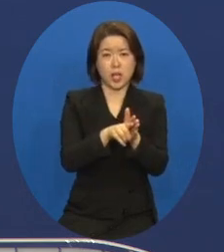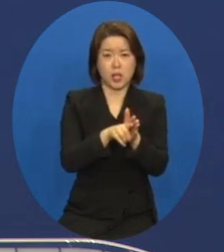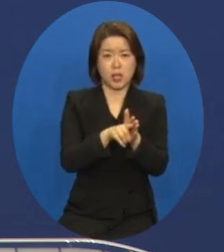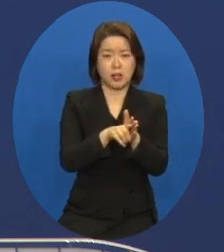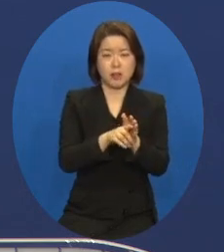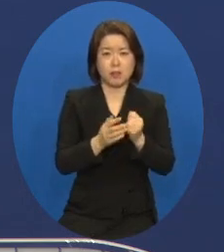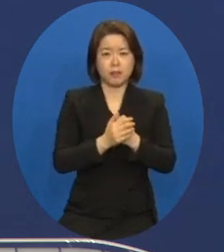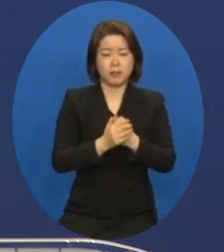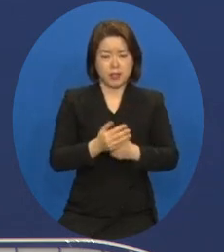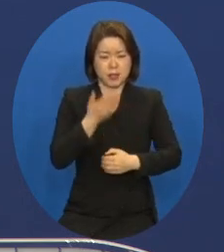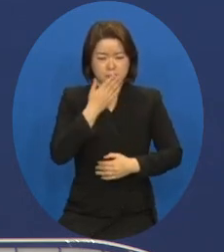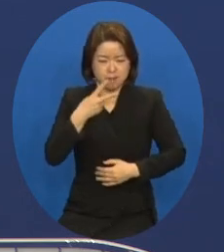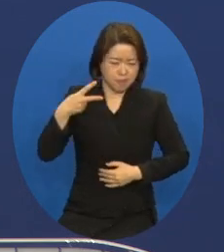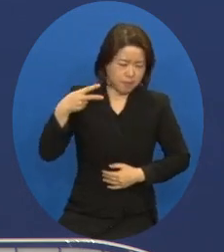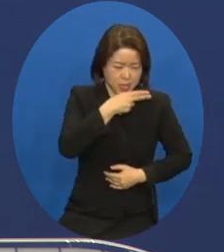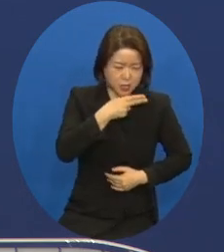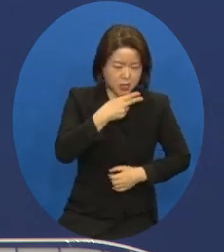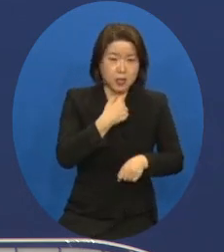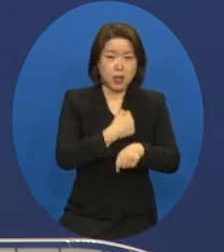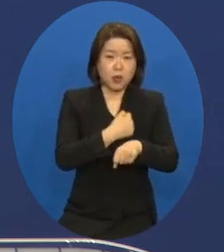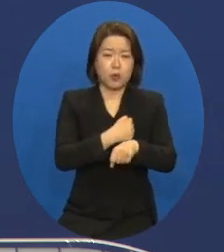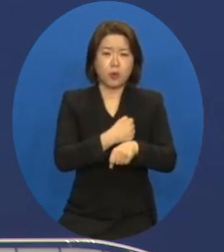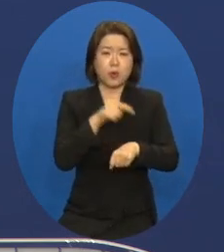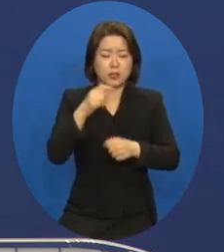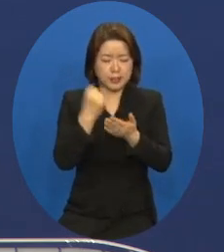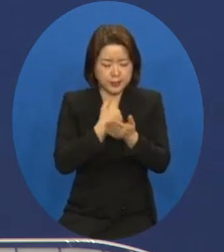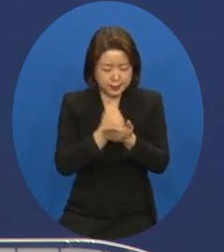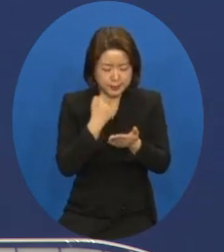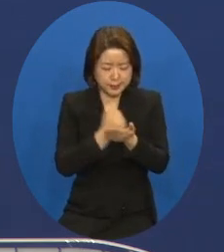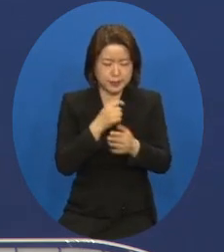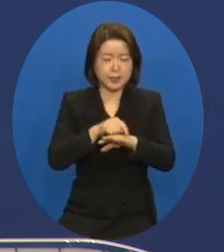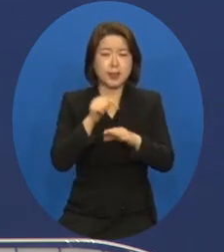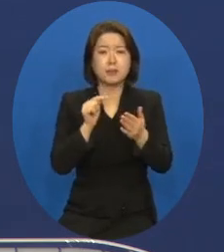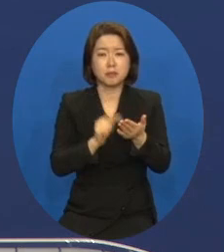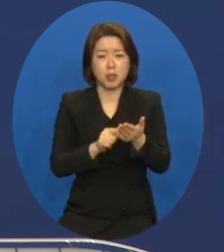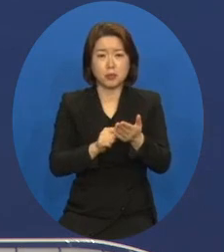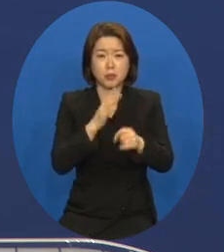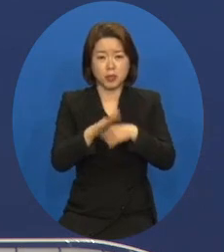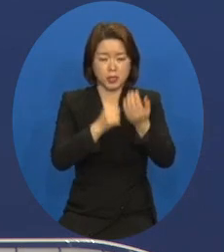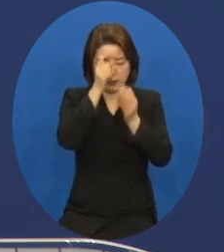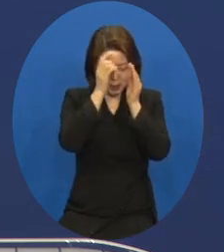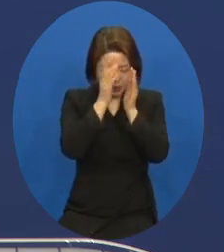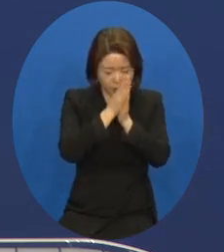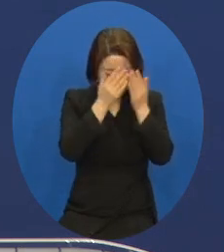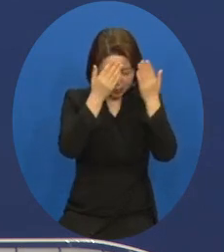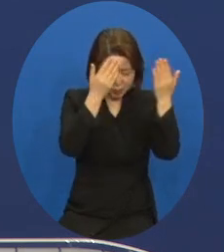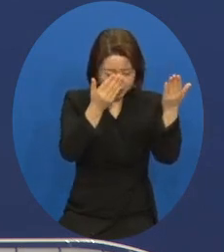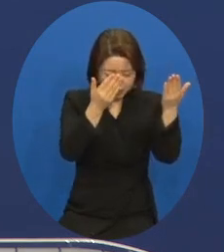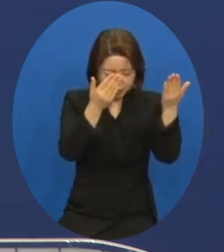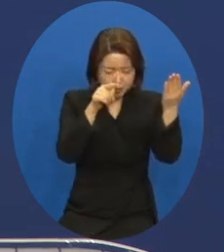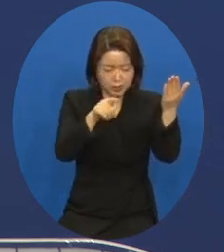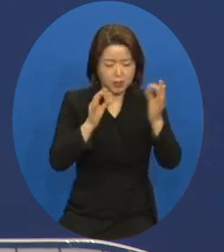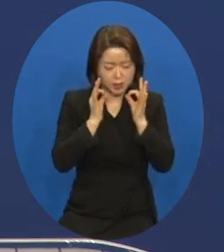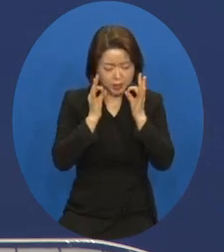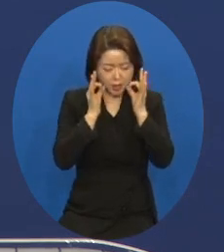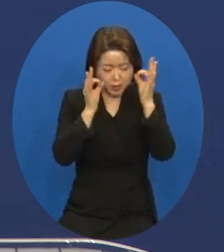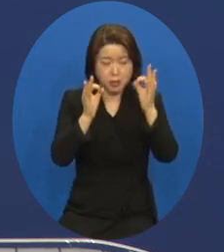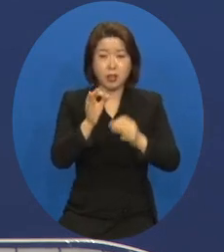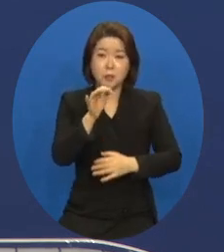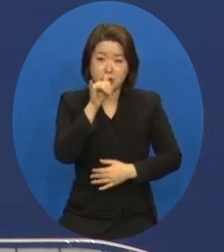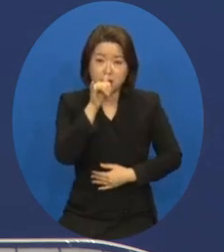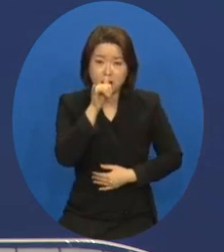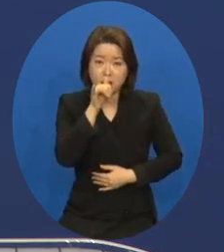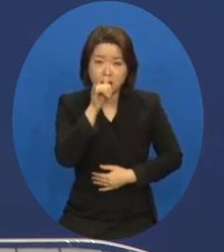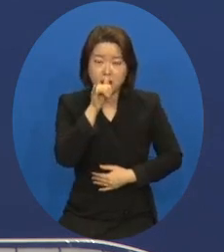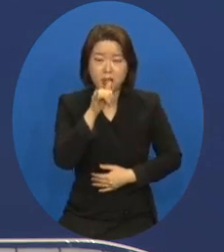식음을 전폐하고 그렇게 안타까운 마음으로 하나님께 기도하는 그런 간절함이 있습니까